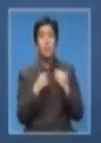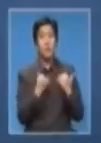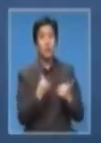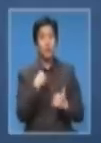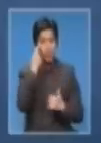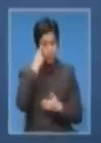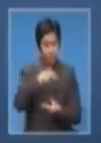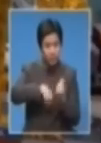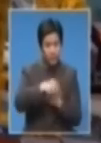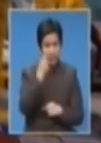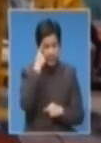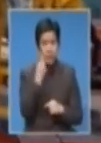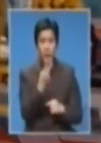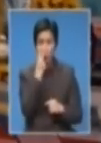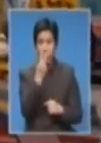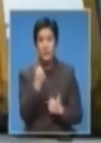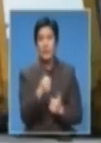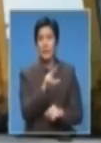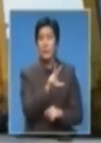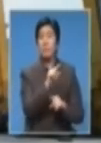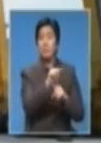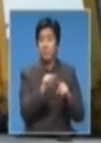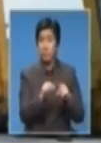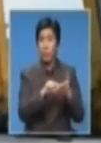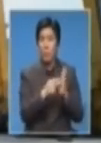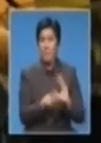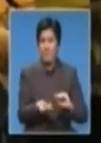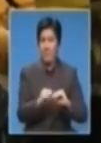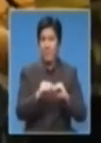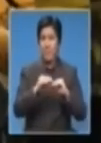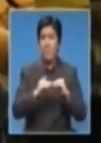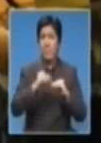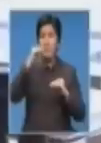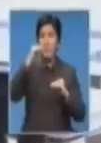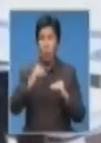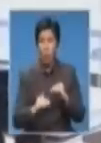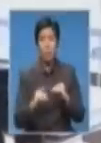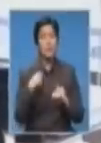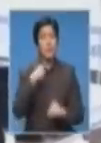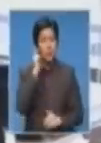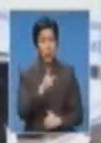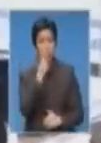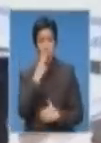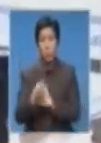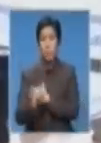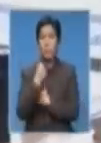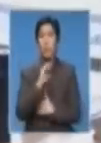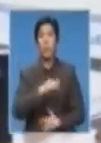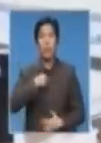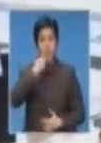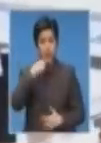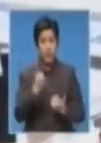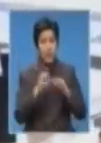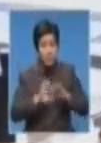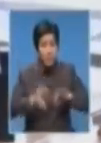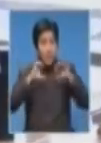นการประมาณการทั้งสิ้นนะครับคาดว่าร้อยละ3มันจะเพิ่มมากกว่านี้ลดกว่านี้มันก็ขึ้นอยู่กับความแข็งของเราเองด้วยนะครับรัฐก็พยายามเต็